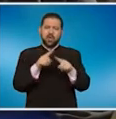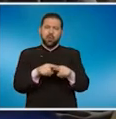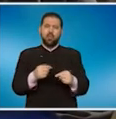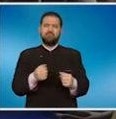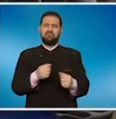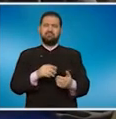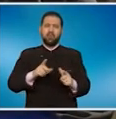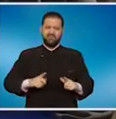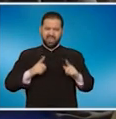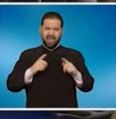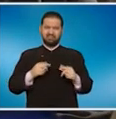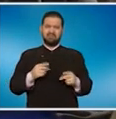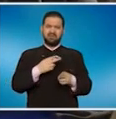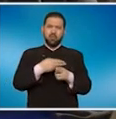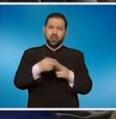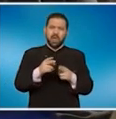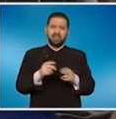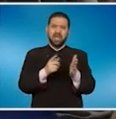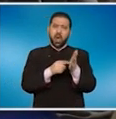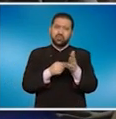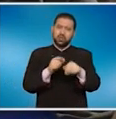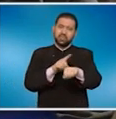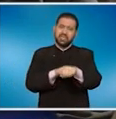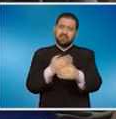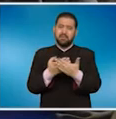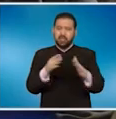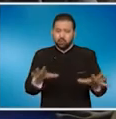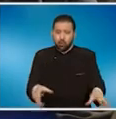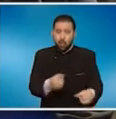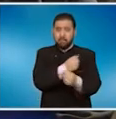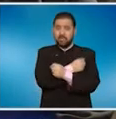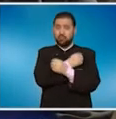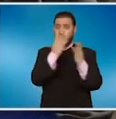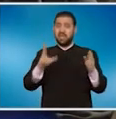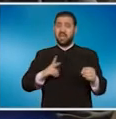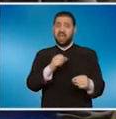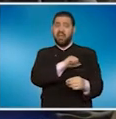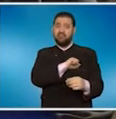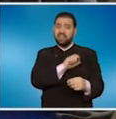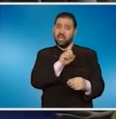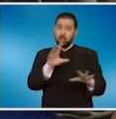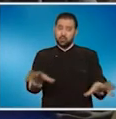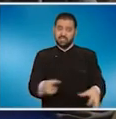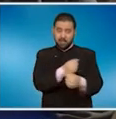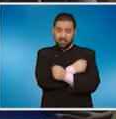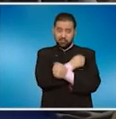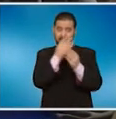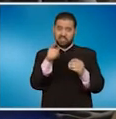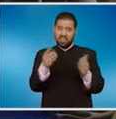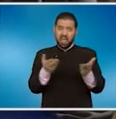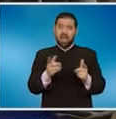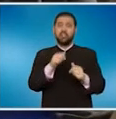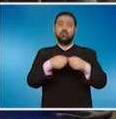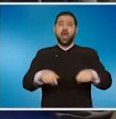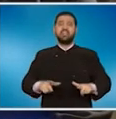Dar ei, în marea lor smerenie, nu? Înțelegeau că nu știm încă și că timpul vieții acestea uneori ne ajută, dacă îl folosim